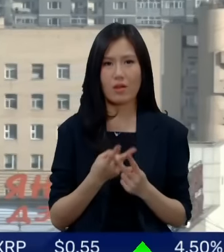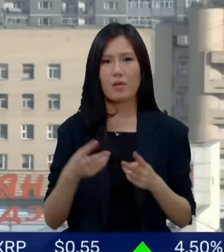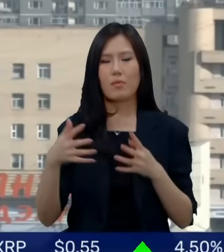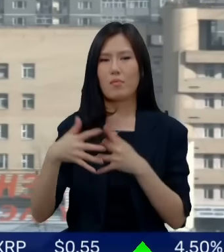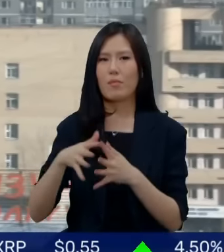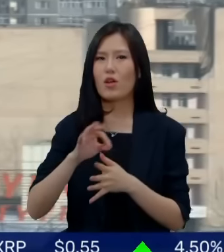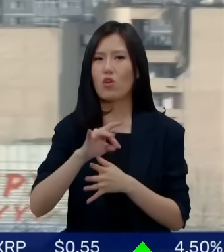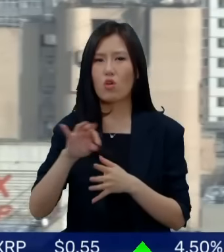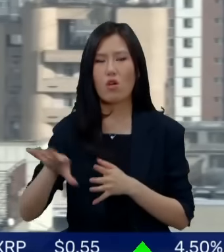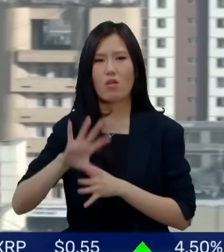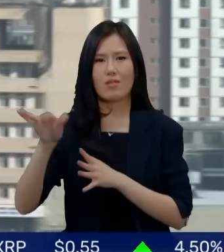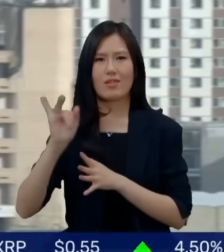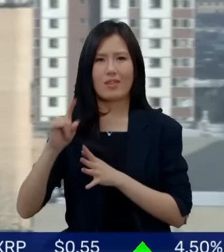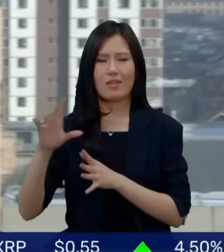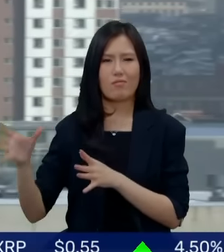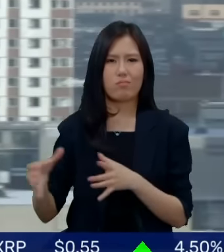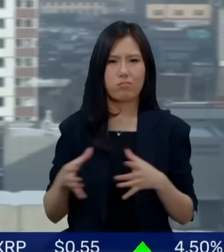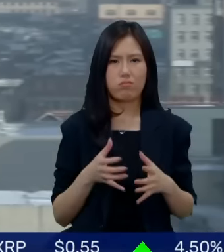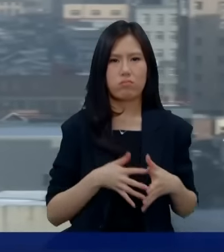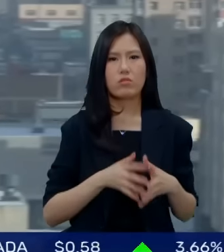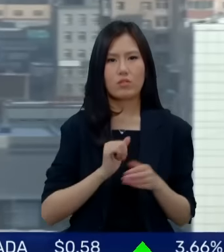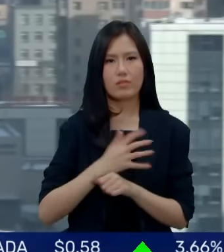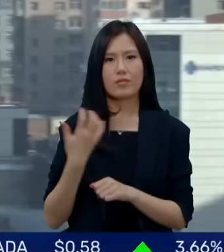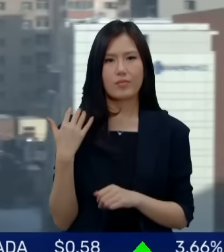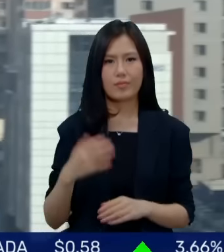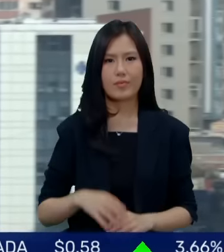нийт орон сууцны 80 орчим хувь нь баригдаж байна.